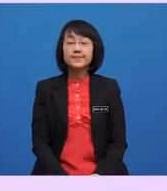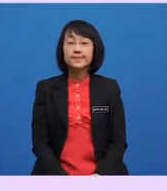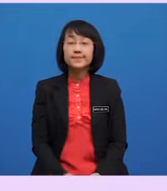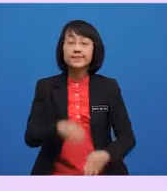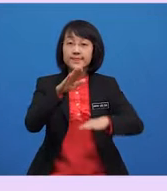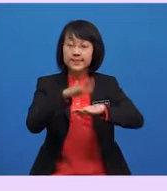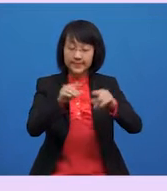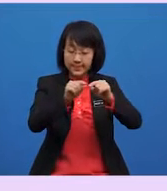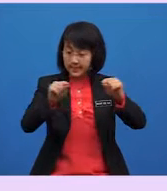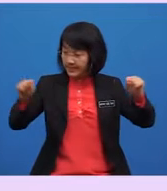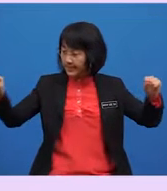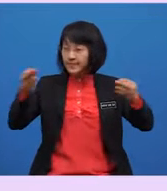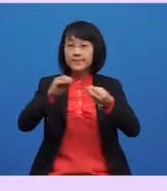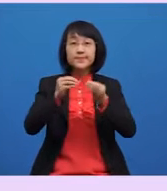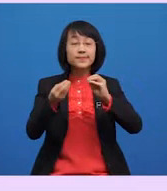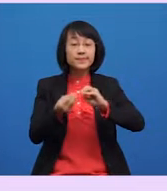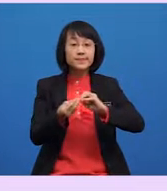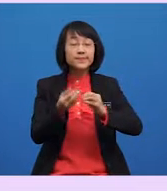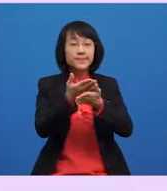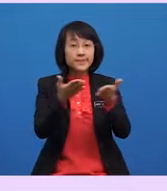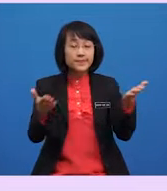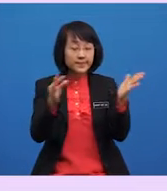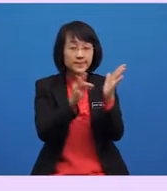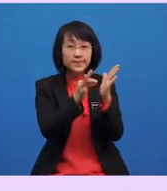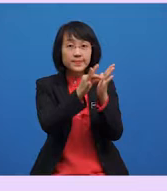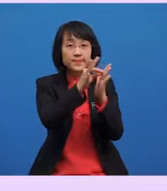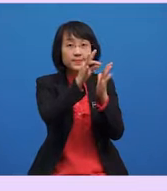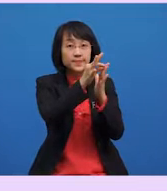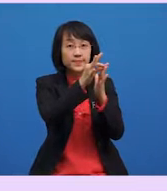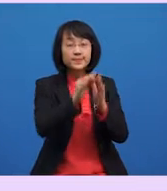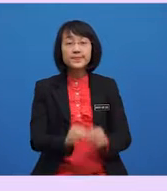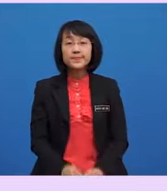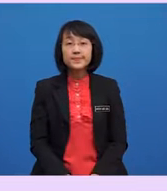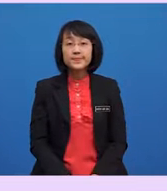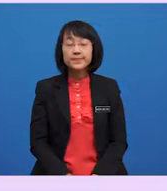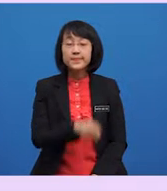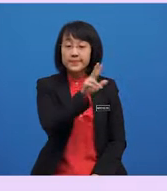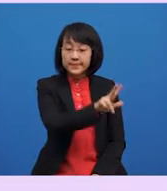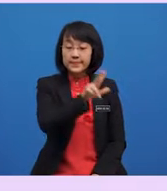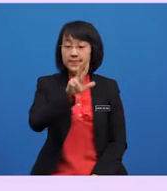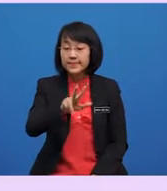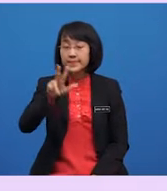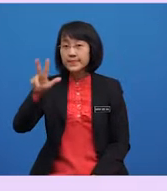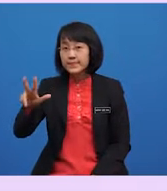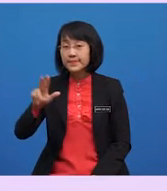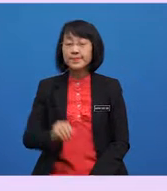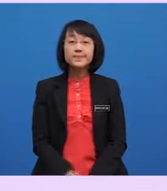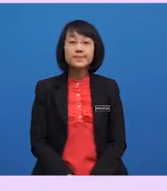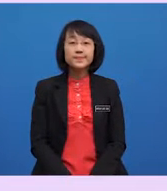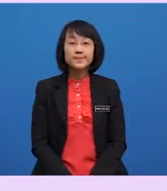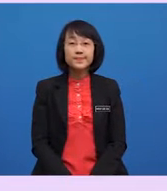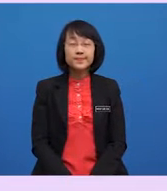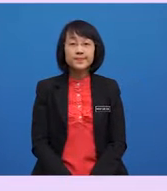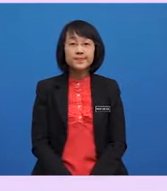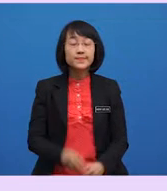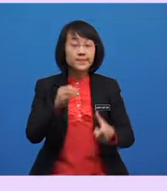Pada garis nombor, kamu boleh mengira secara 3-3 atau